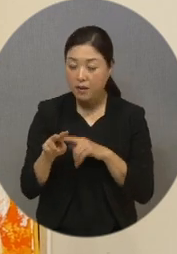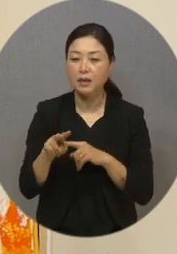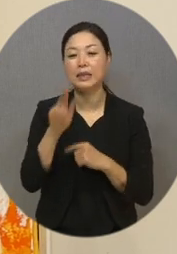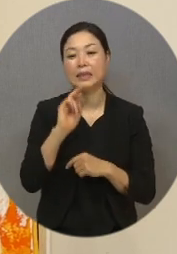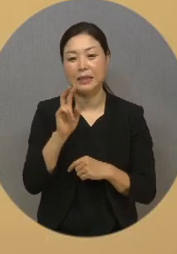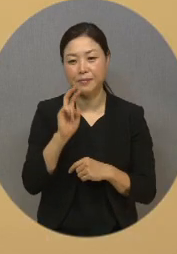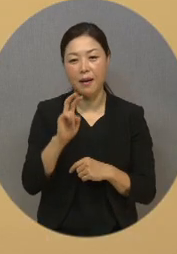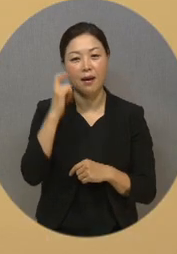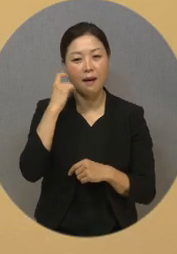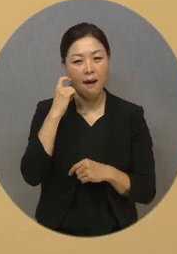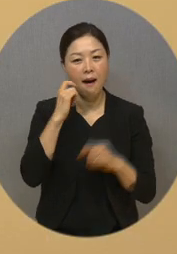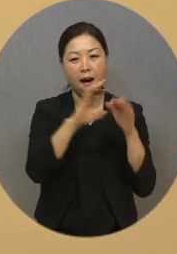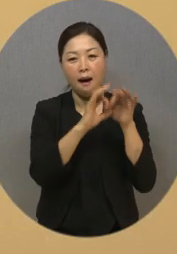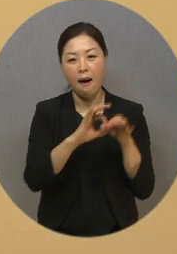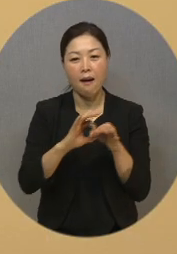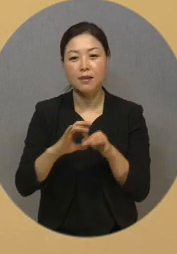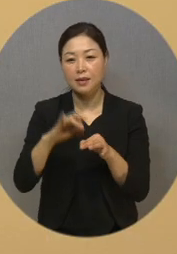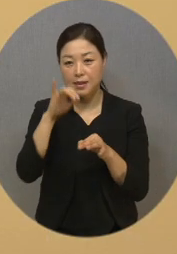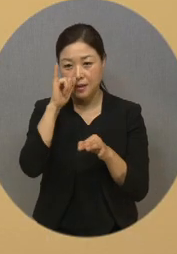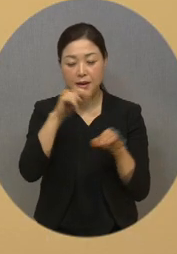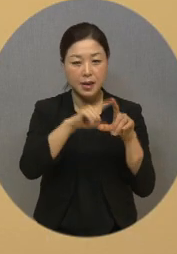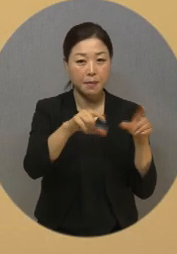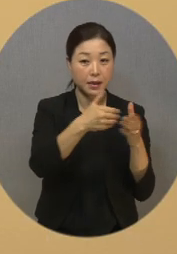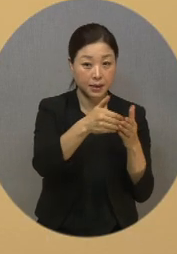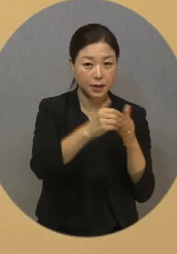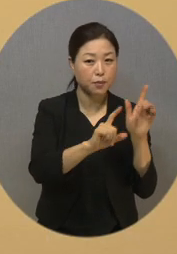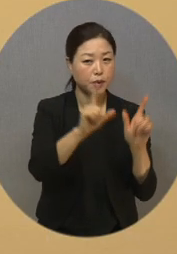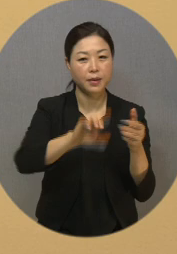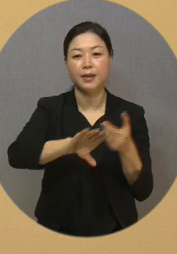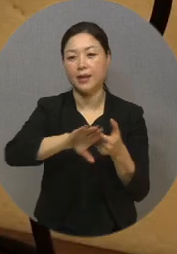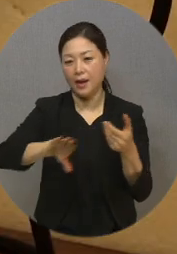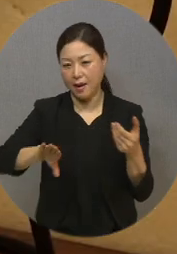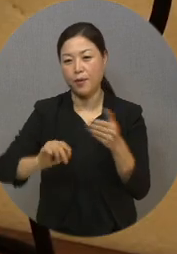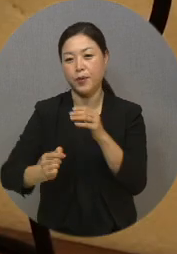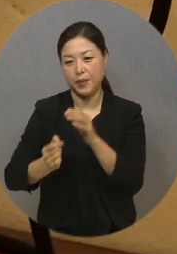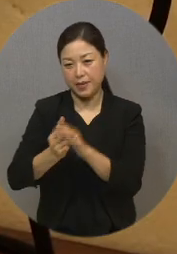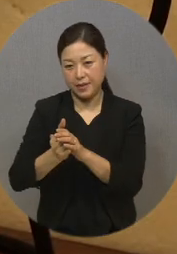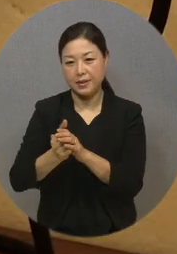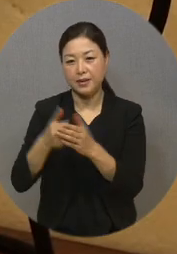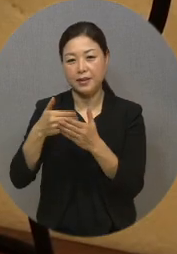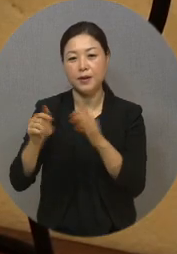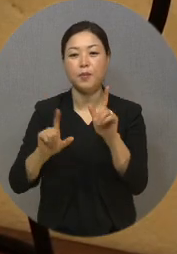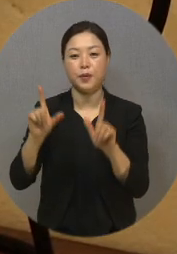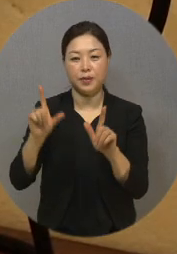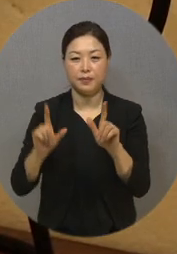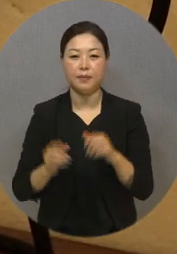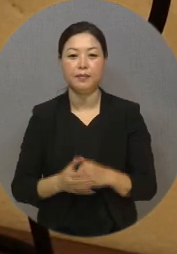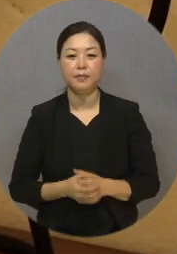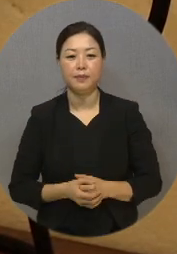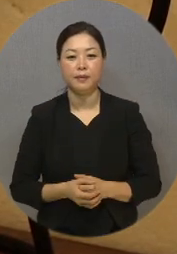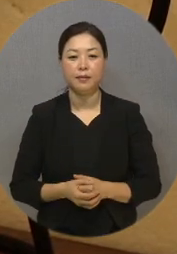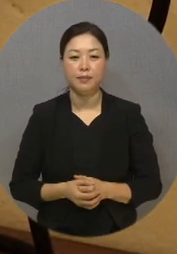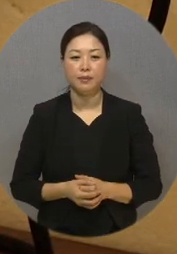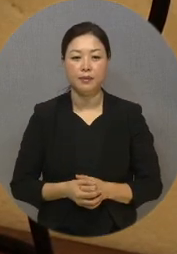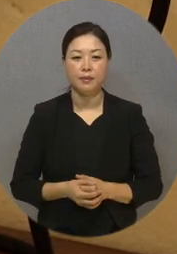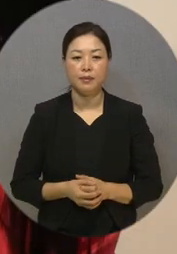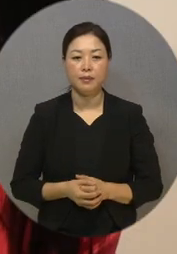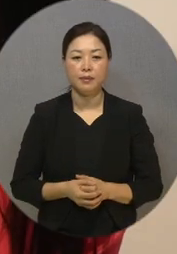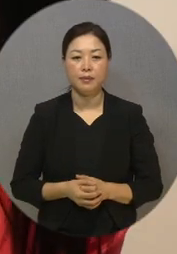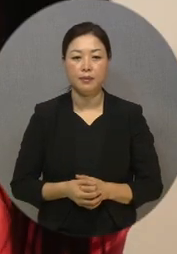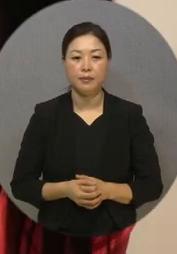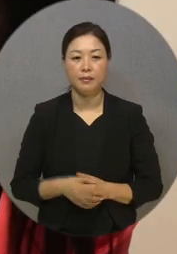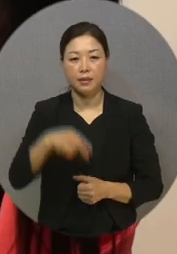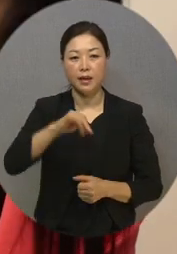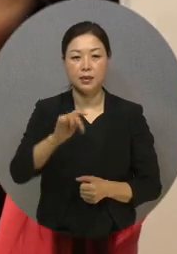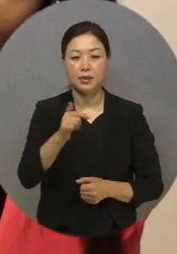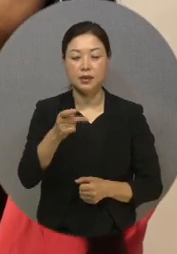가득해 어느 일반적인 풍경화와는 그 결이 다른 독창성을 품어내고 있습니다.